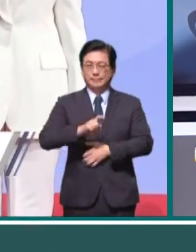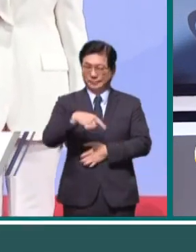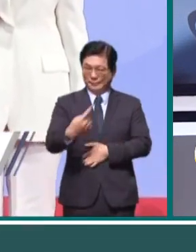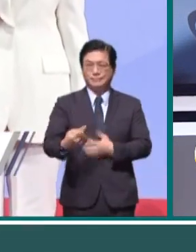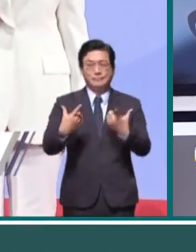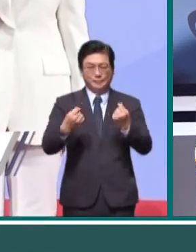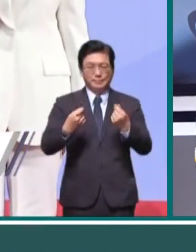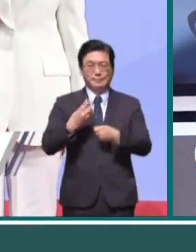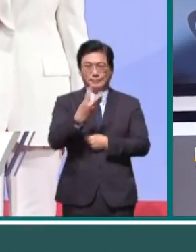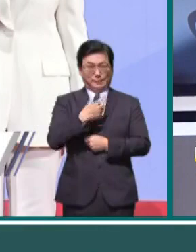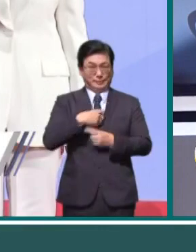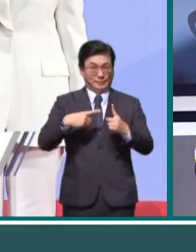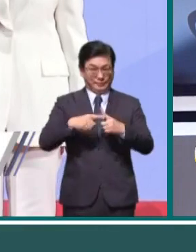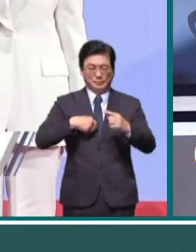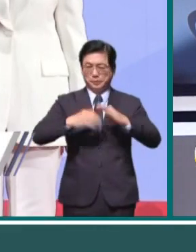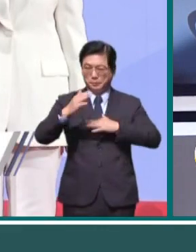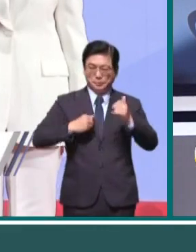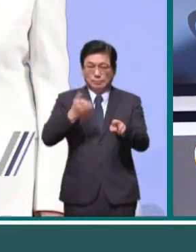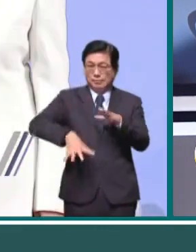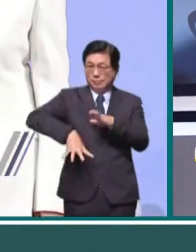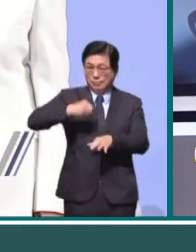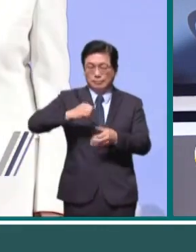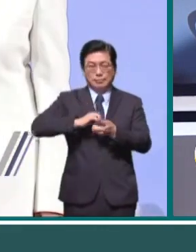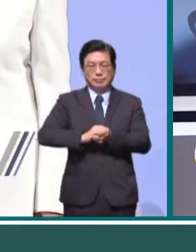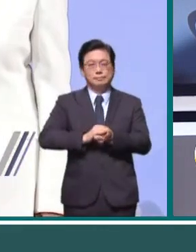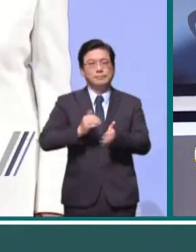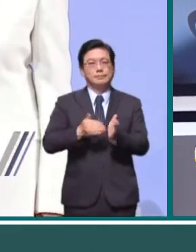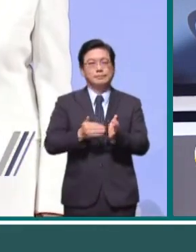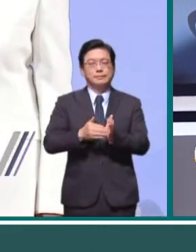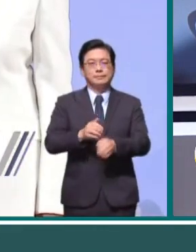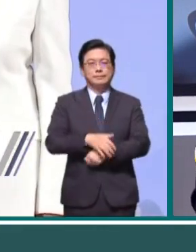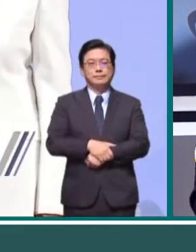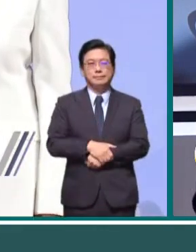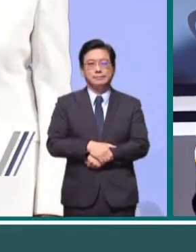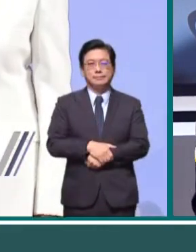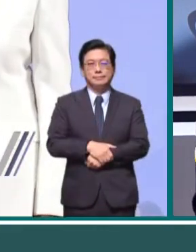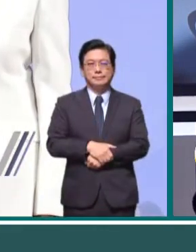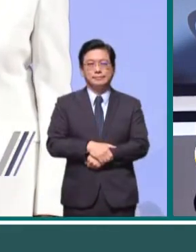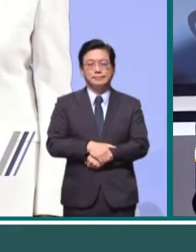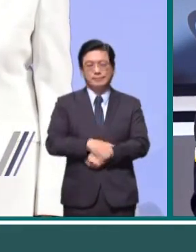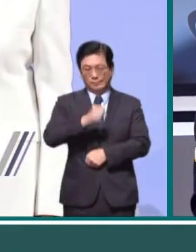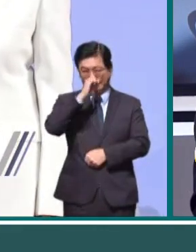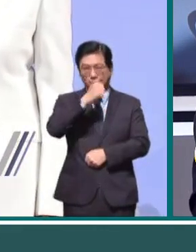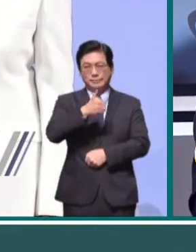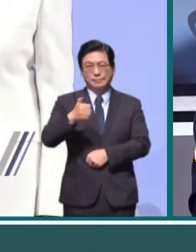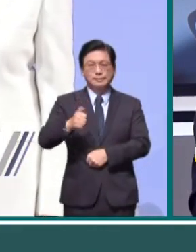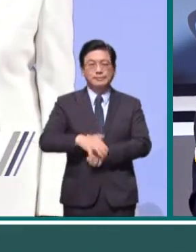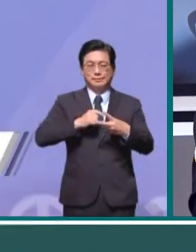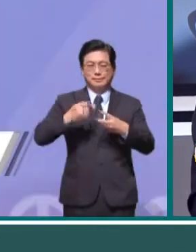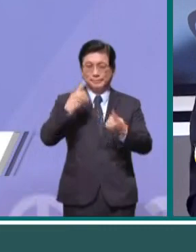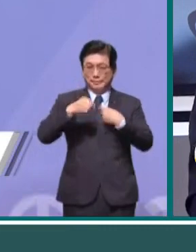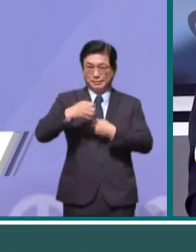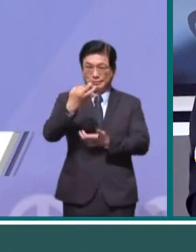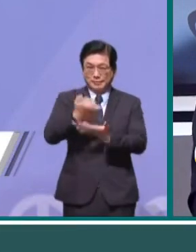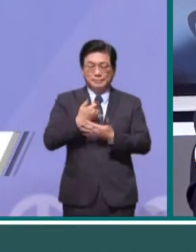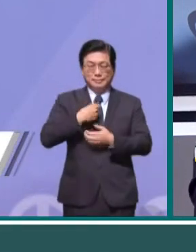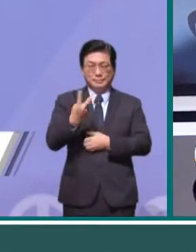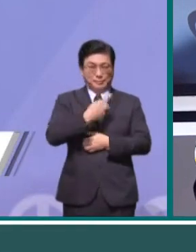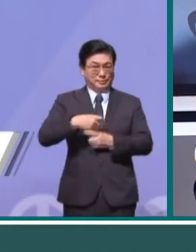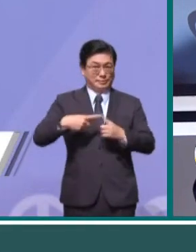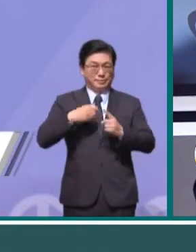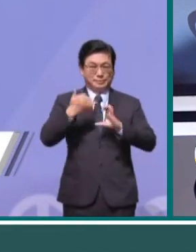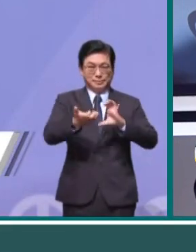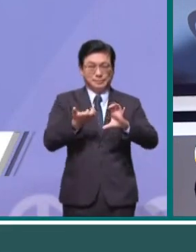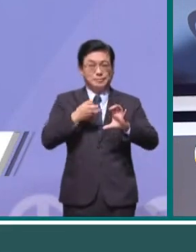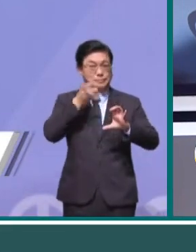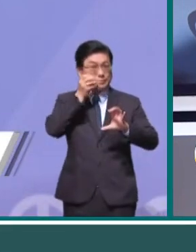师这两件事情，对于陈时中问他大巨蛋的问题，蒋万安整整花了2分钟的时间在逃避，不是2分钟